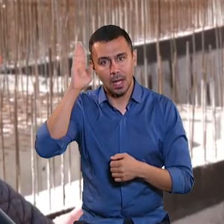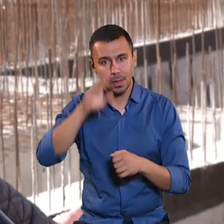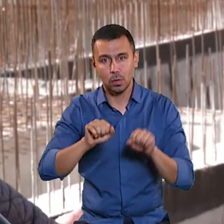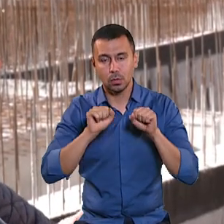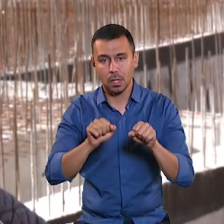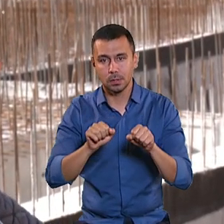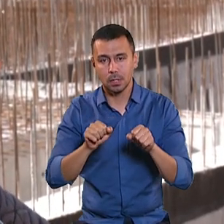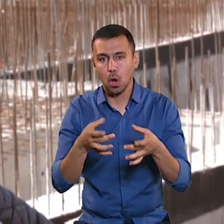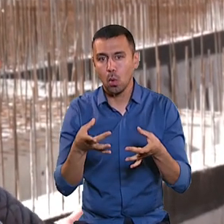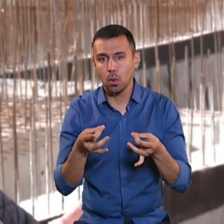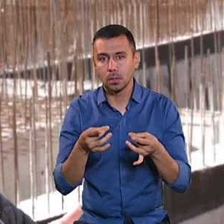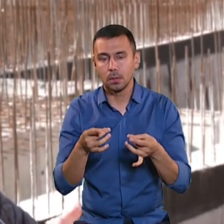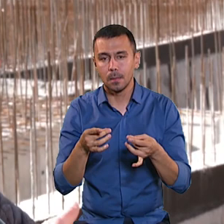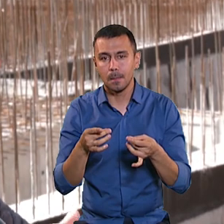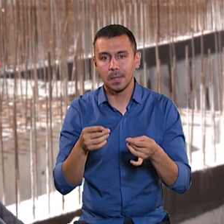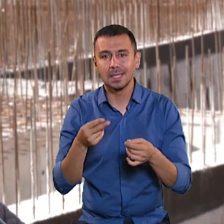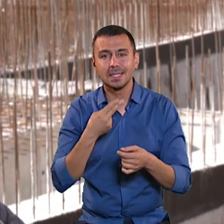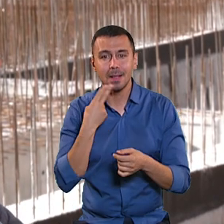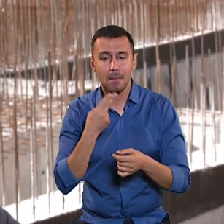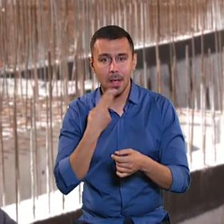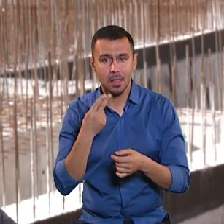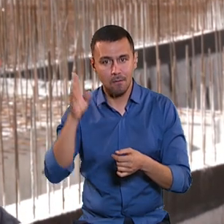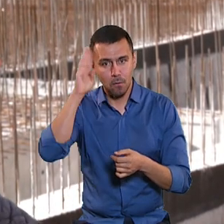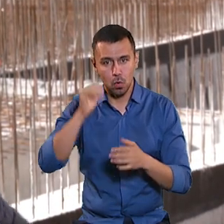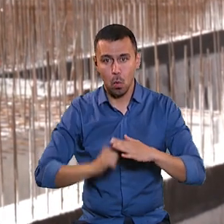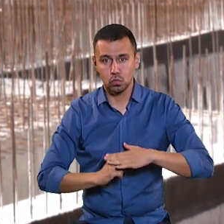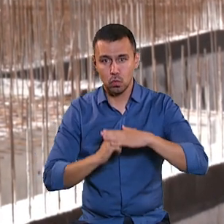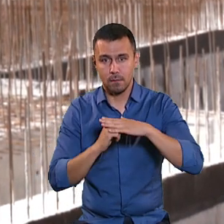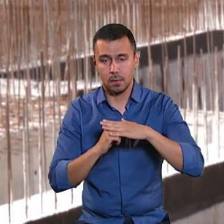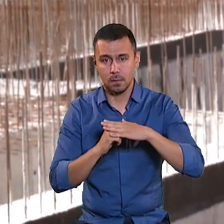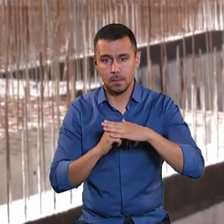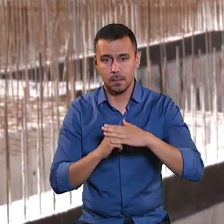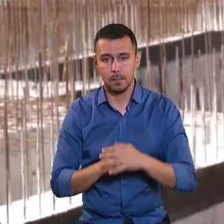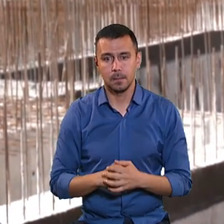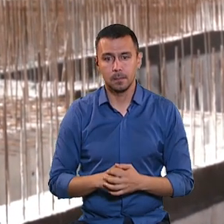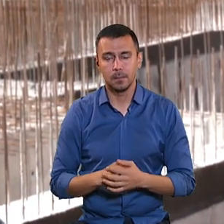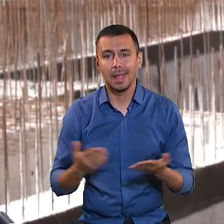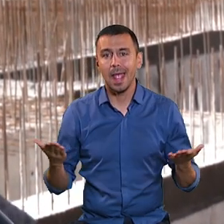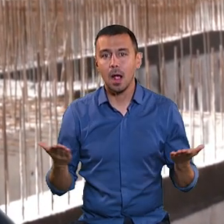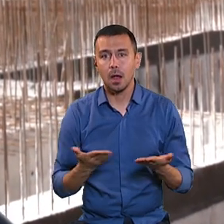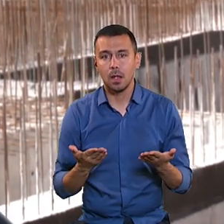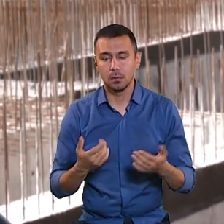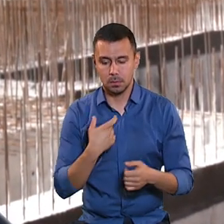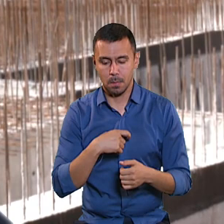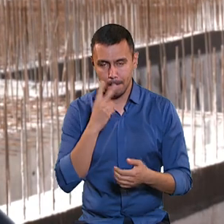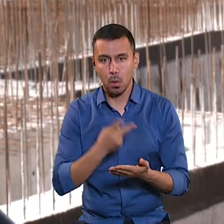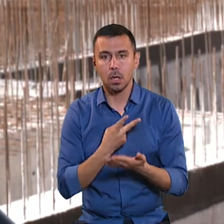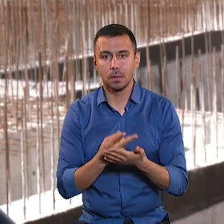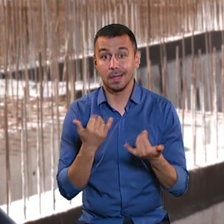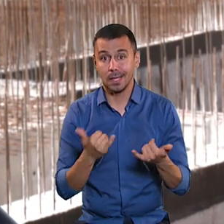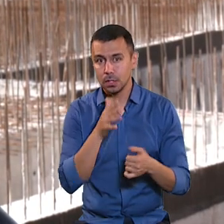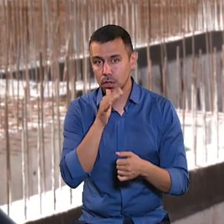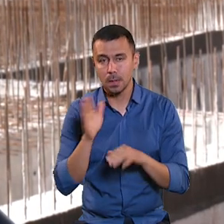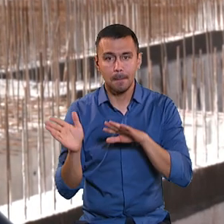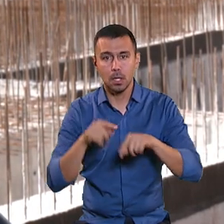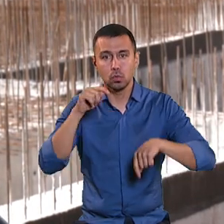розчин бітумний розчин на водній основі начи який себе зарекомендував на даний час